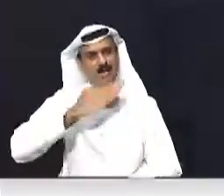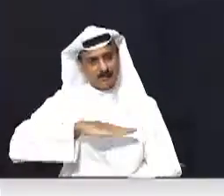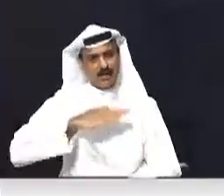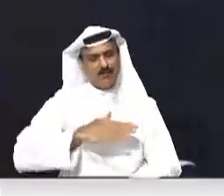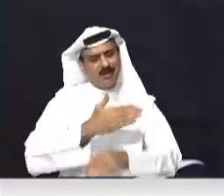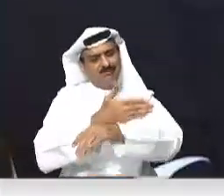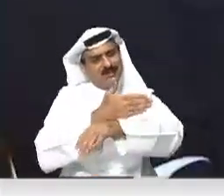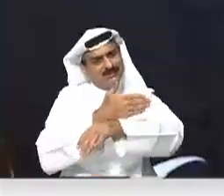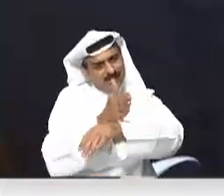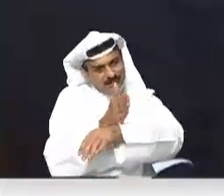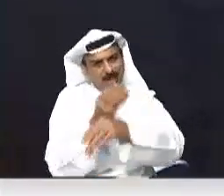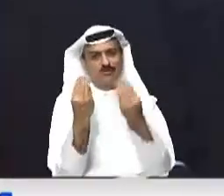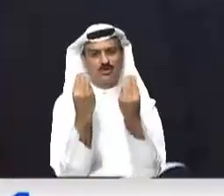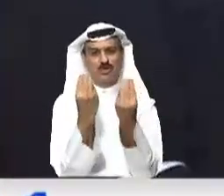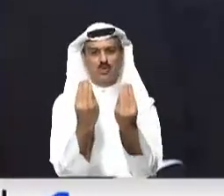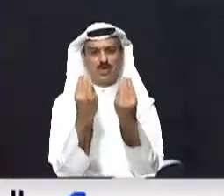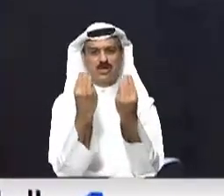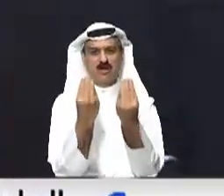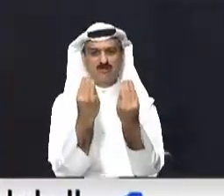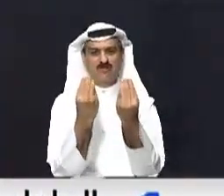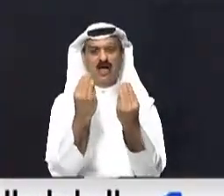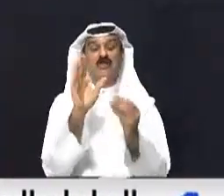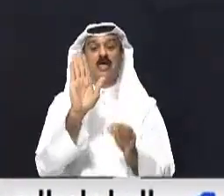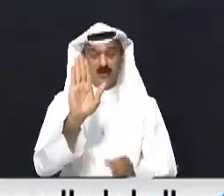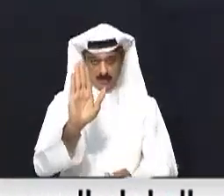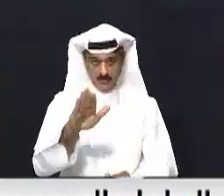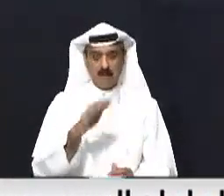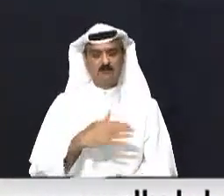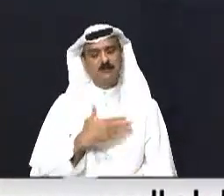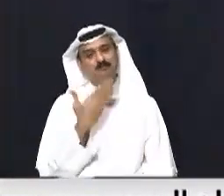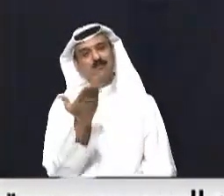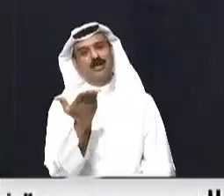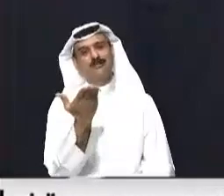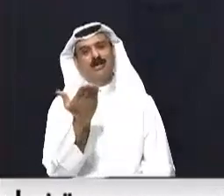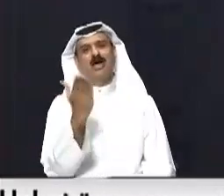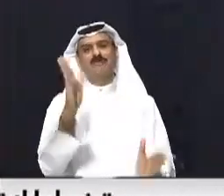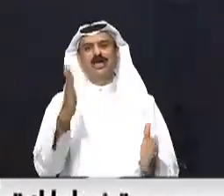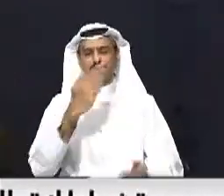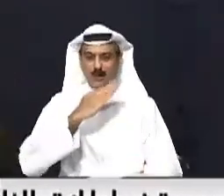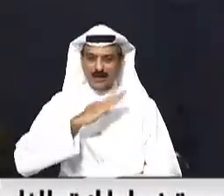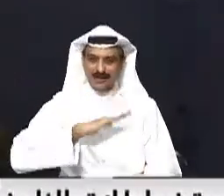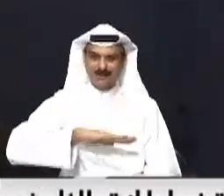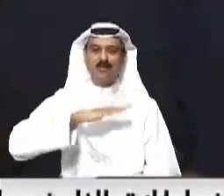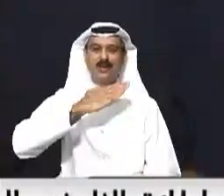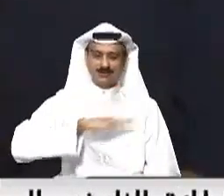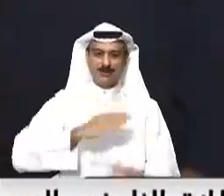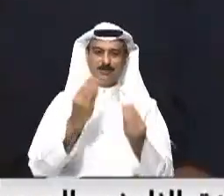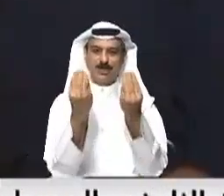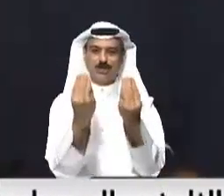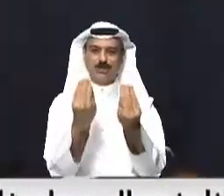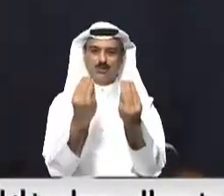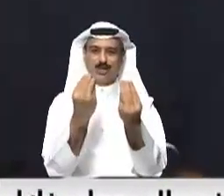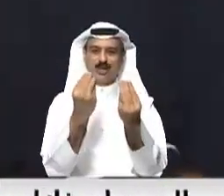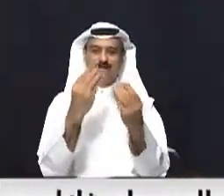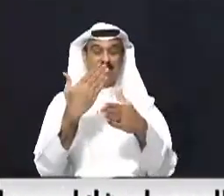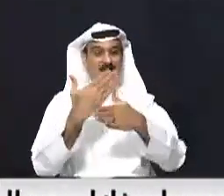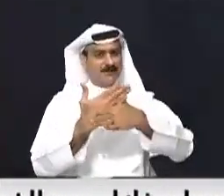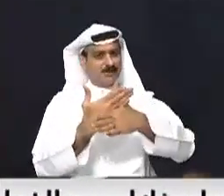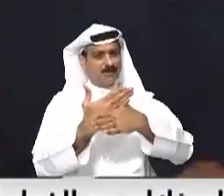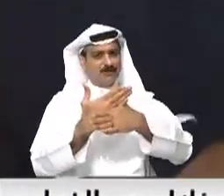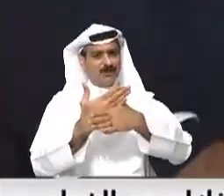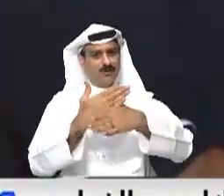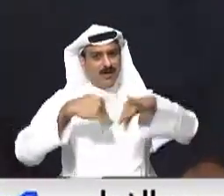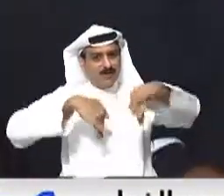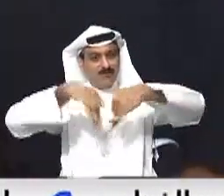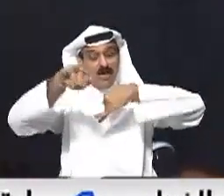التاخير في الطرقات وسبب الى بعض الزحام. فبالتالي نتمنى من المواطنين انهم يعون يعني بان الاصلاح او التعديل او التطوير